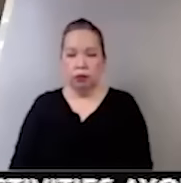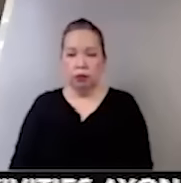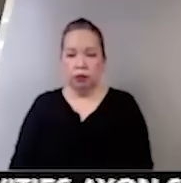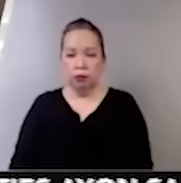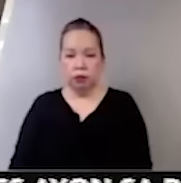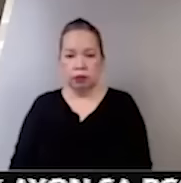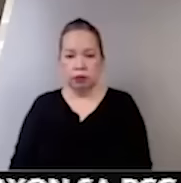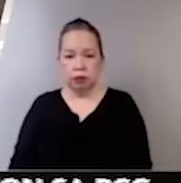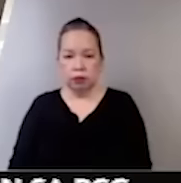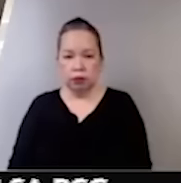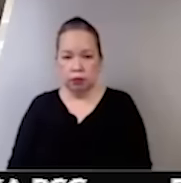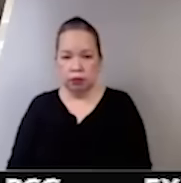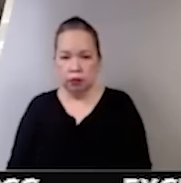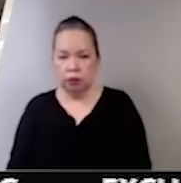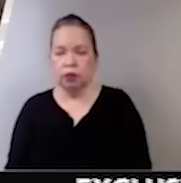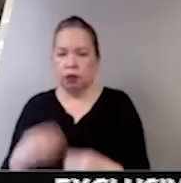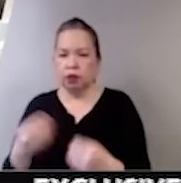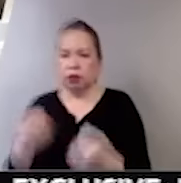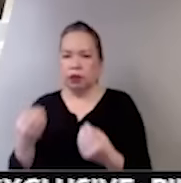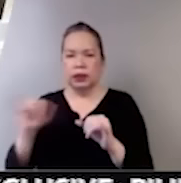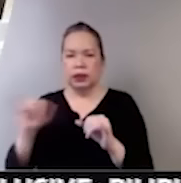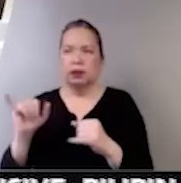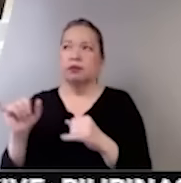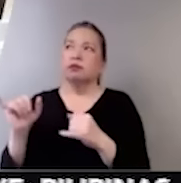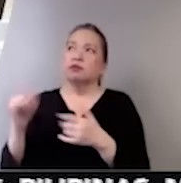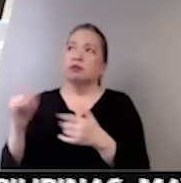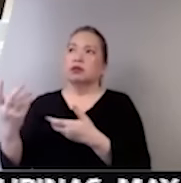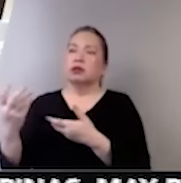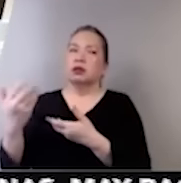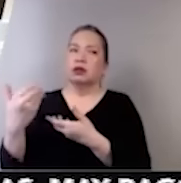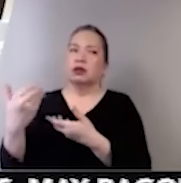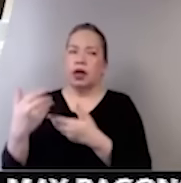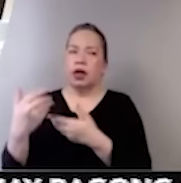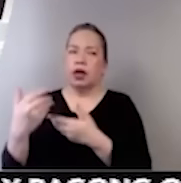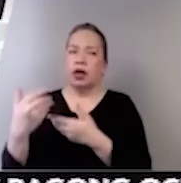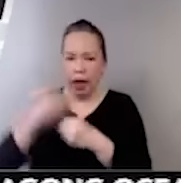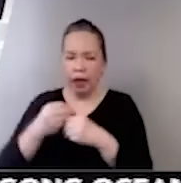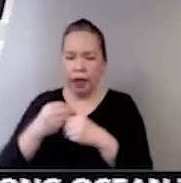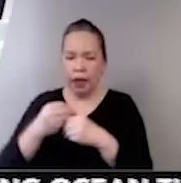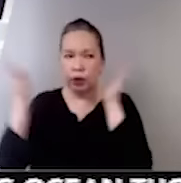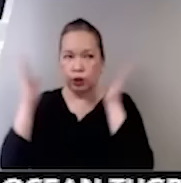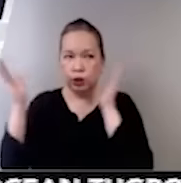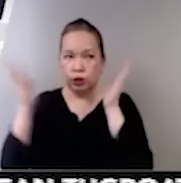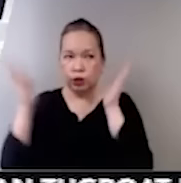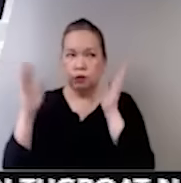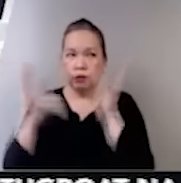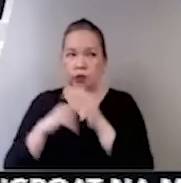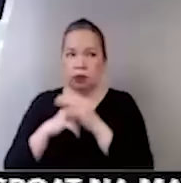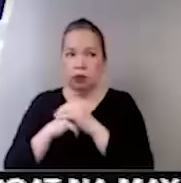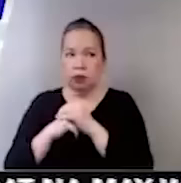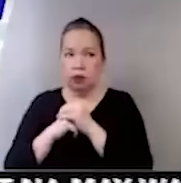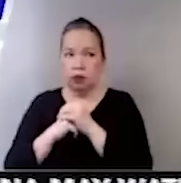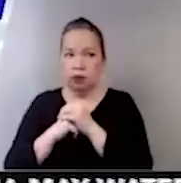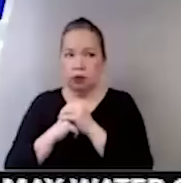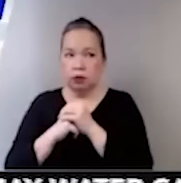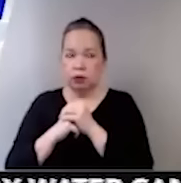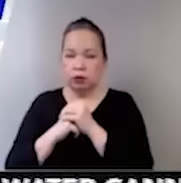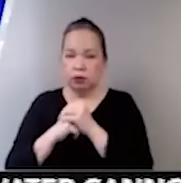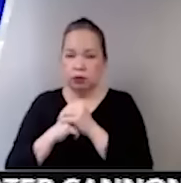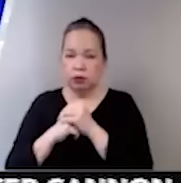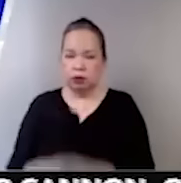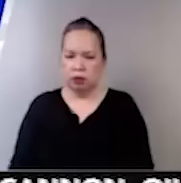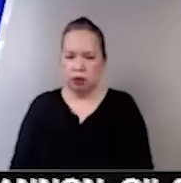extra service. Tatali ko po sila, sir, pagka sakaling tapos na po kasi na ano po akong mag-hysterical sila eh. Bakit mo kinukuha yung mga